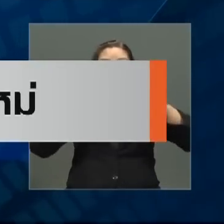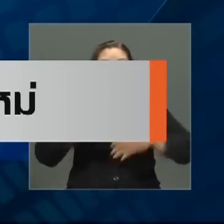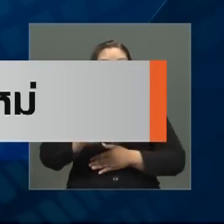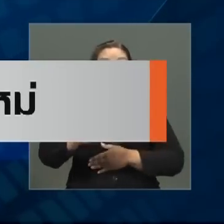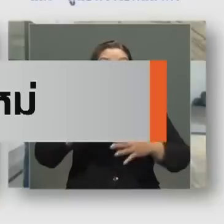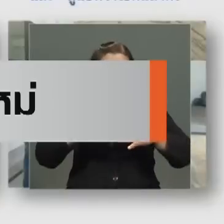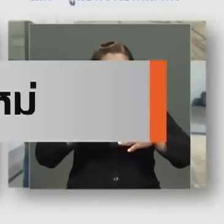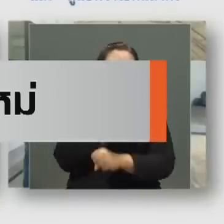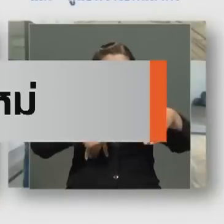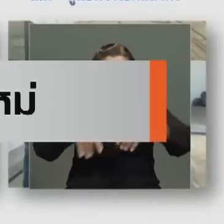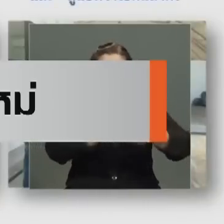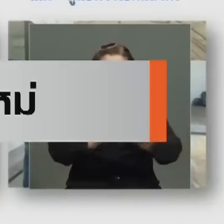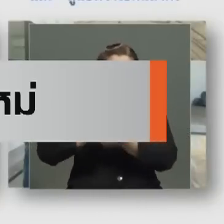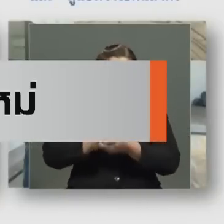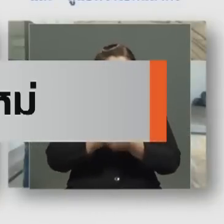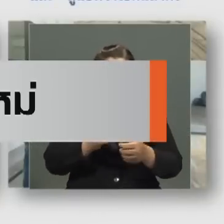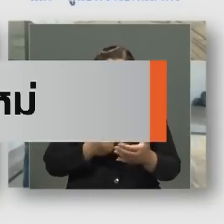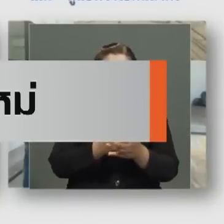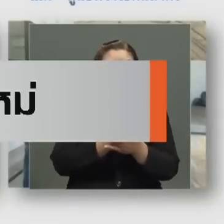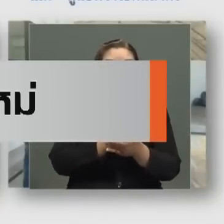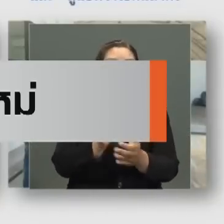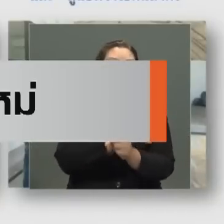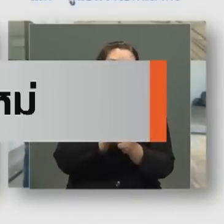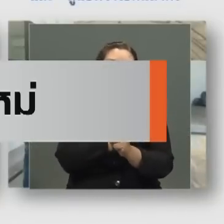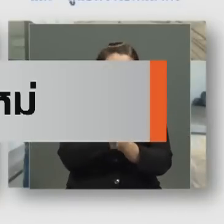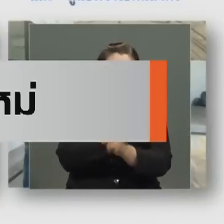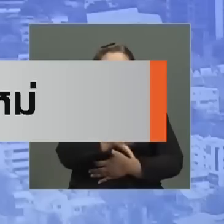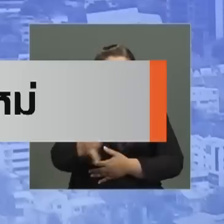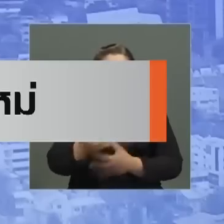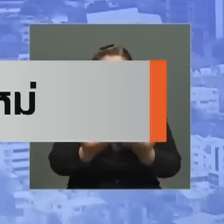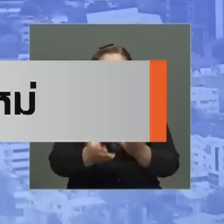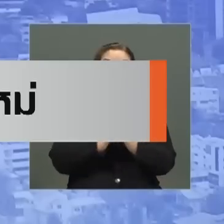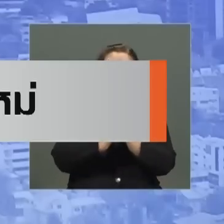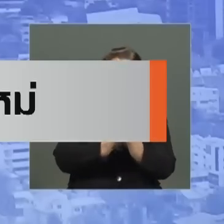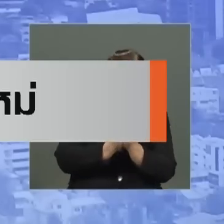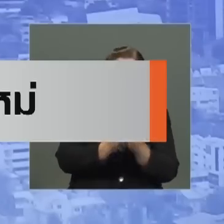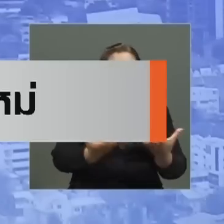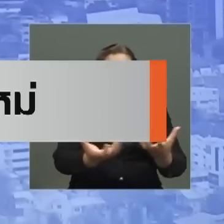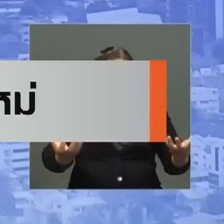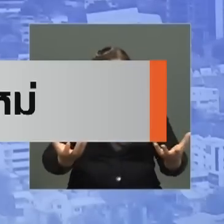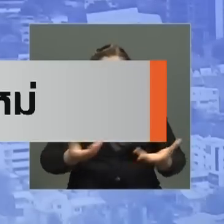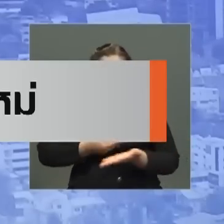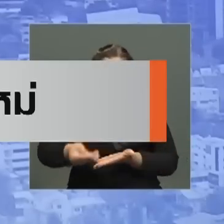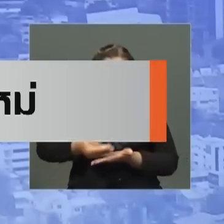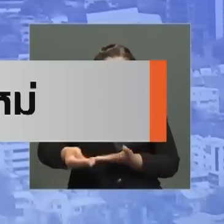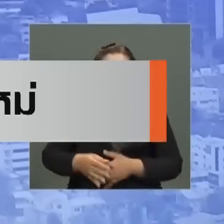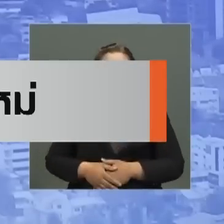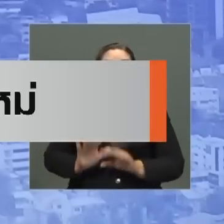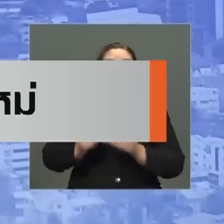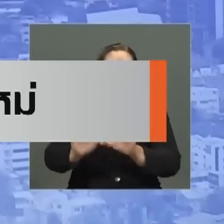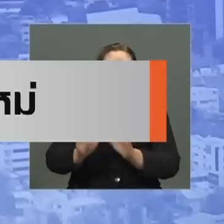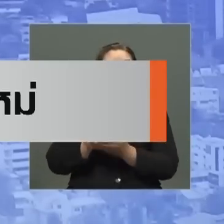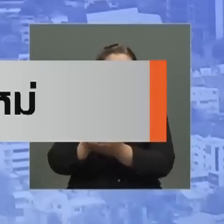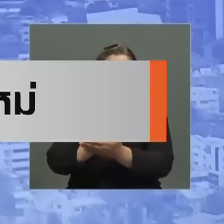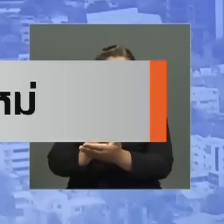สมุทรสงครามไม่ได้น่าเป็นห่วงไม่ใช่การระบาดของคลาสเติ้ลแก้ไขนะคะขอให้พี่น้องประชา